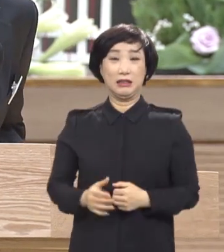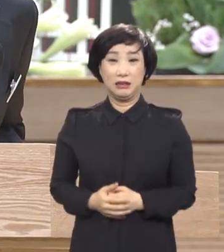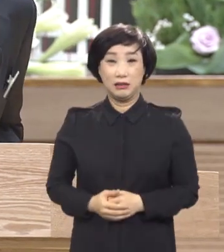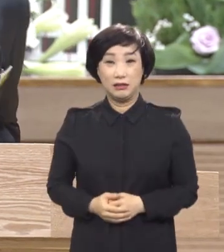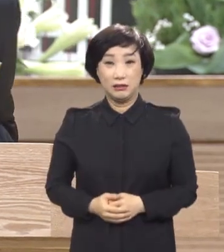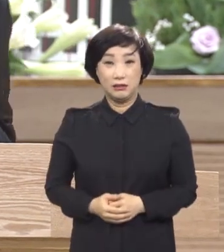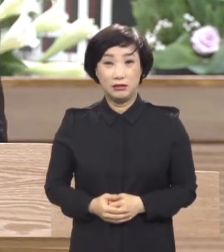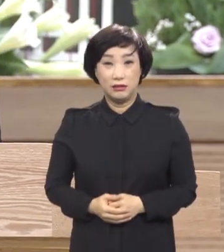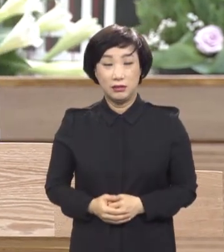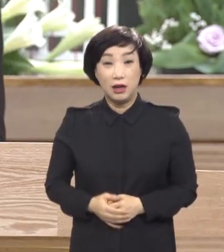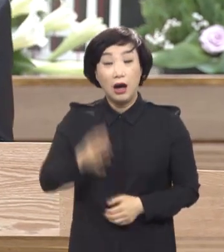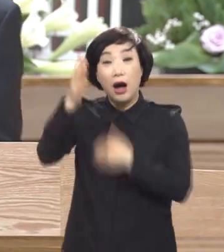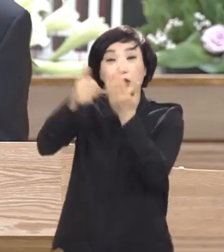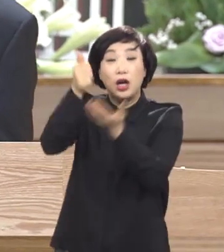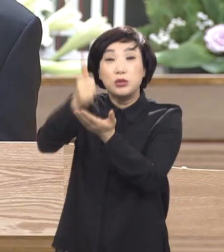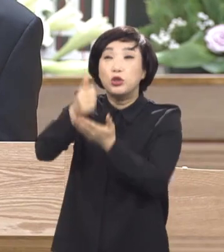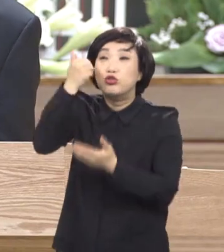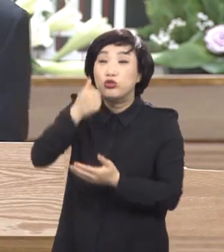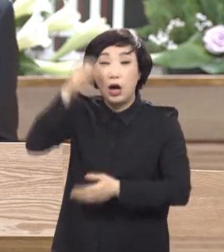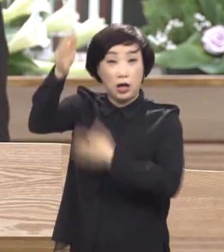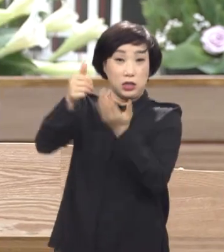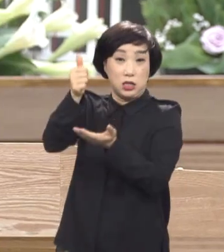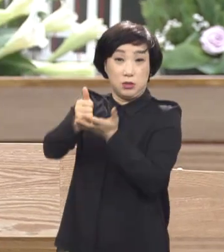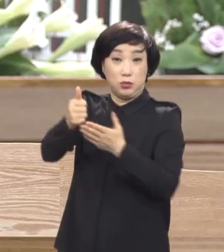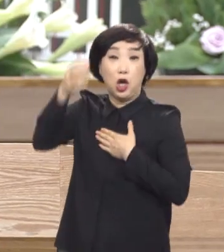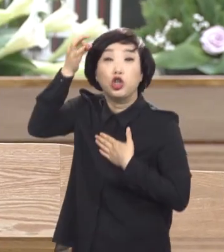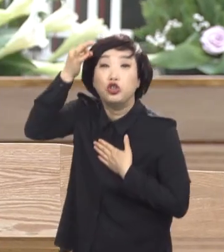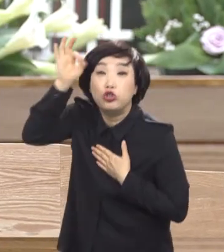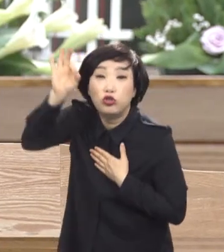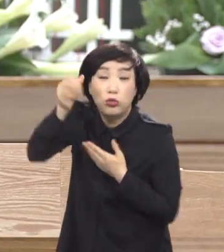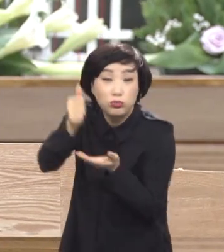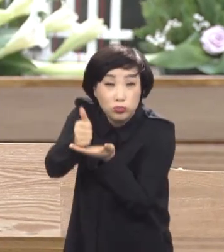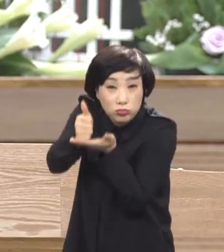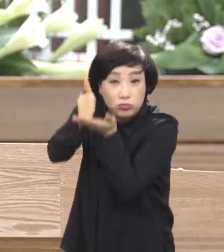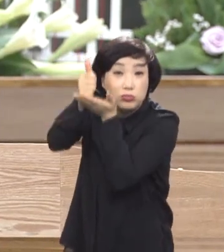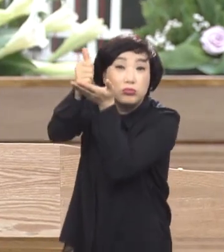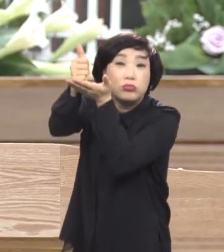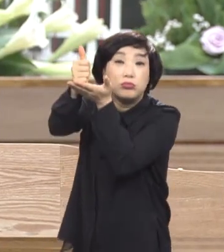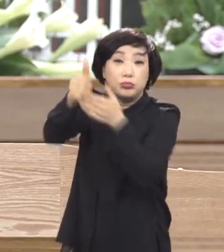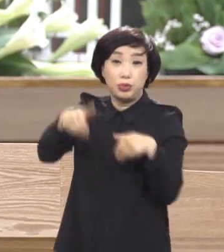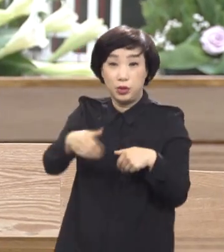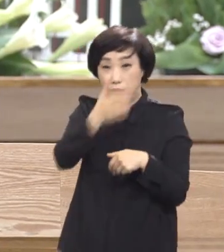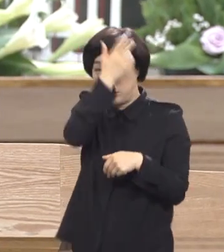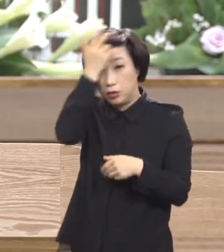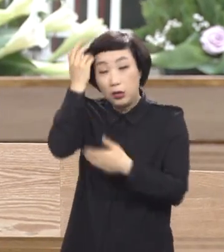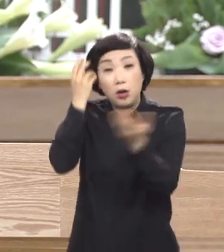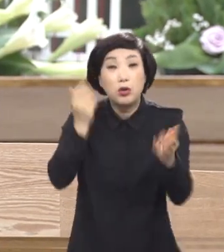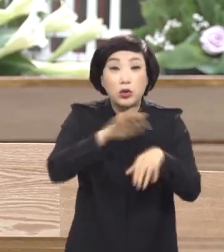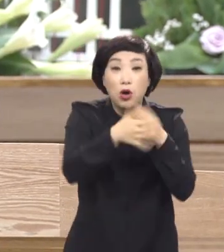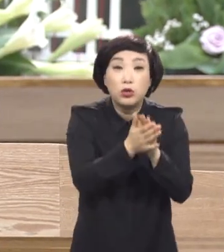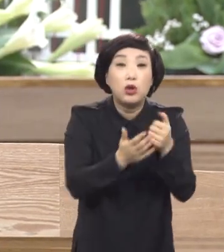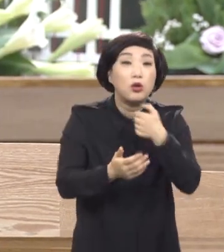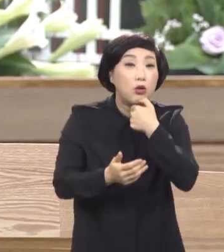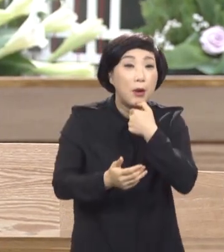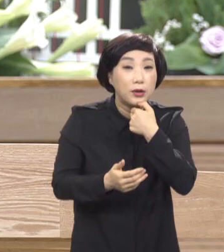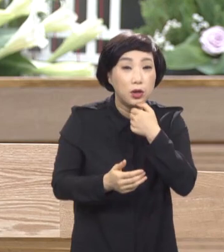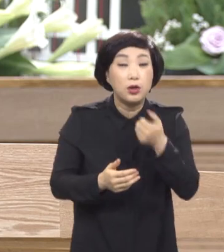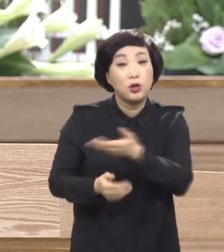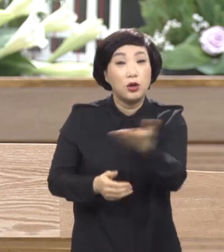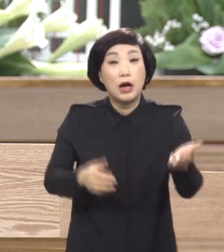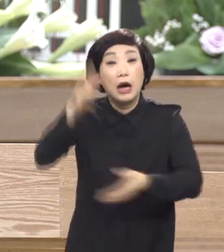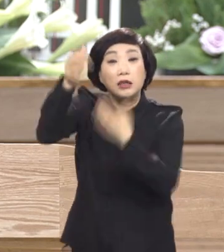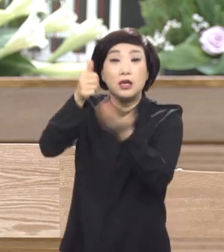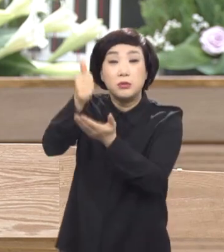하나님을 하나님으로 인정하라 이 말이요 그래서 도마서 1장에 너희가 하나님을